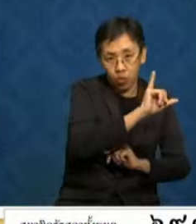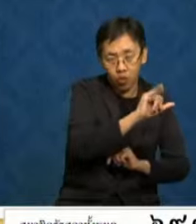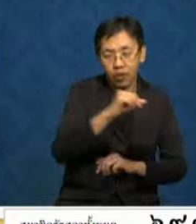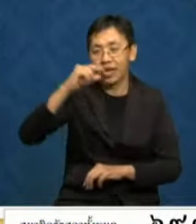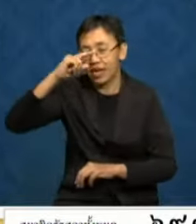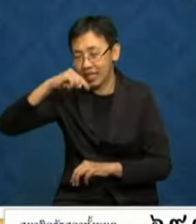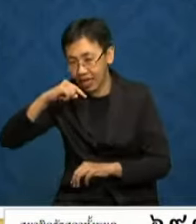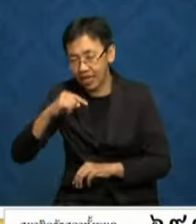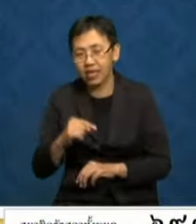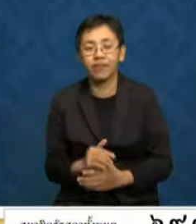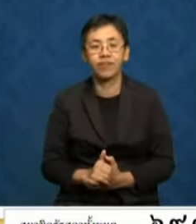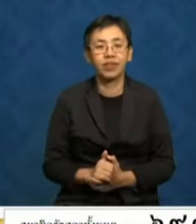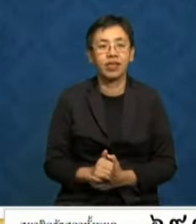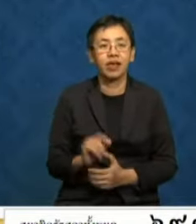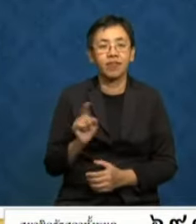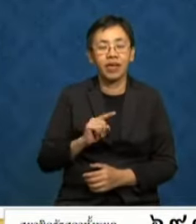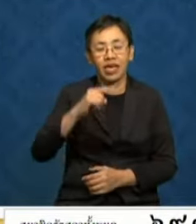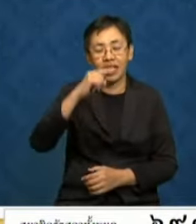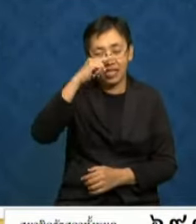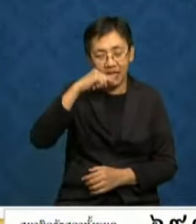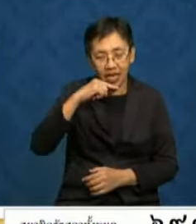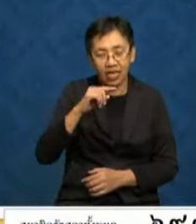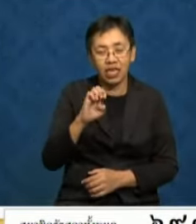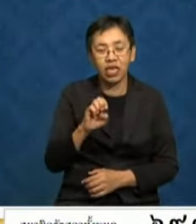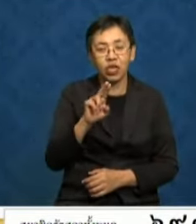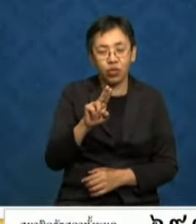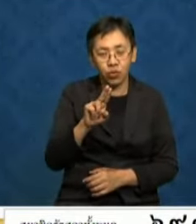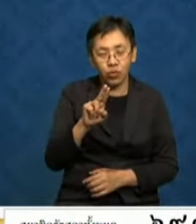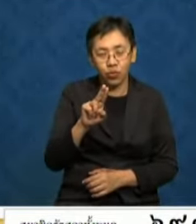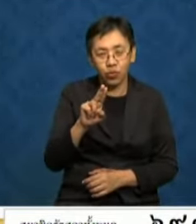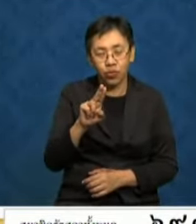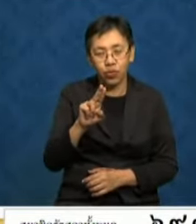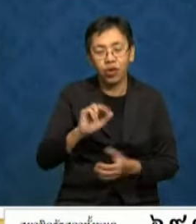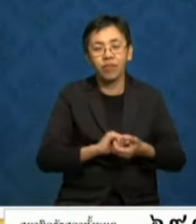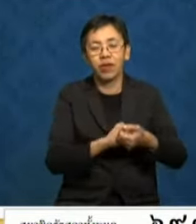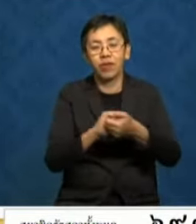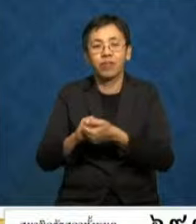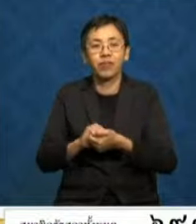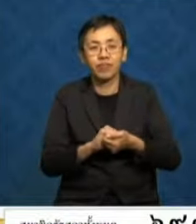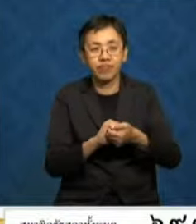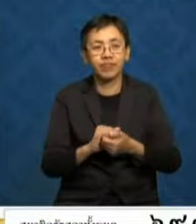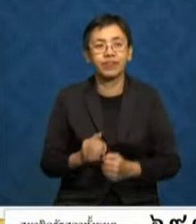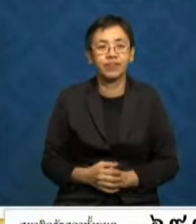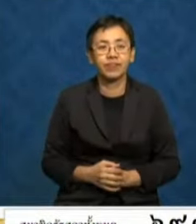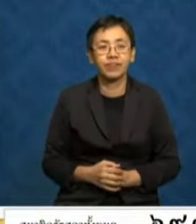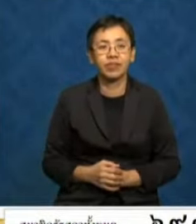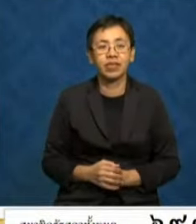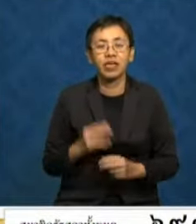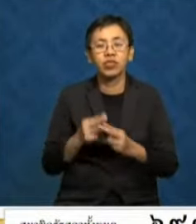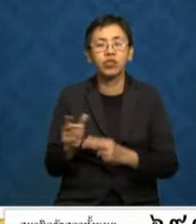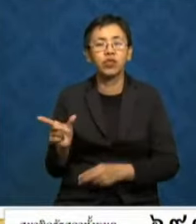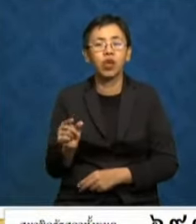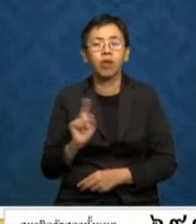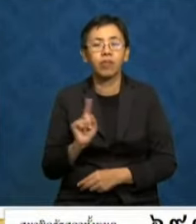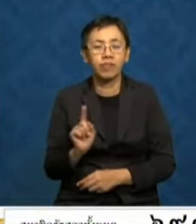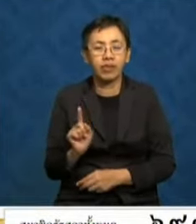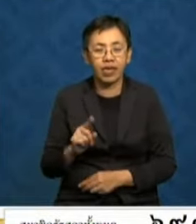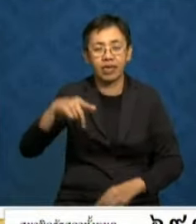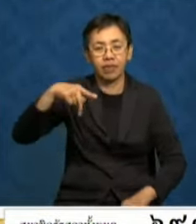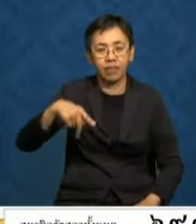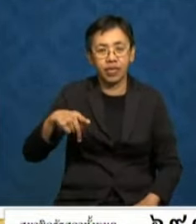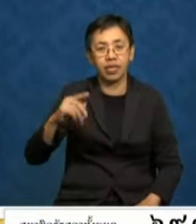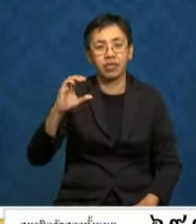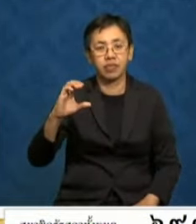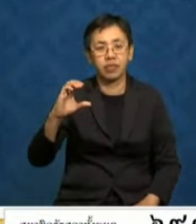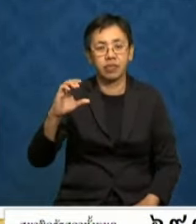ภาษาอังกฤษก็คือ Thailand EU Comprehensive Partnership and Cooperation Agreement เราเรียกกันย่อๆนะครับว่า